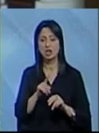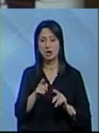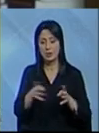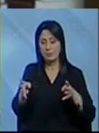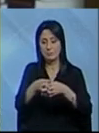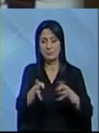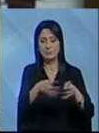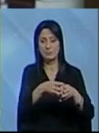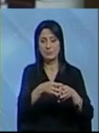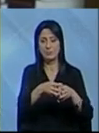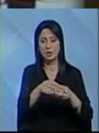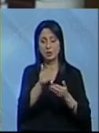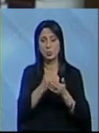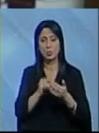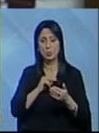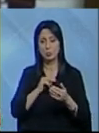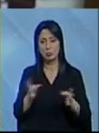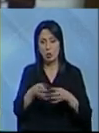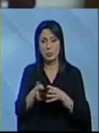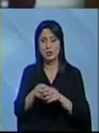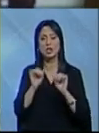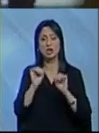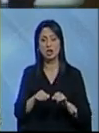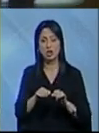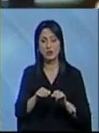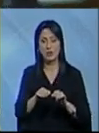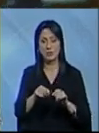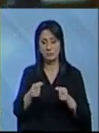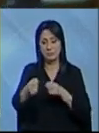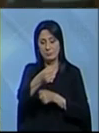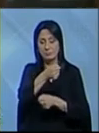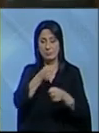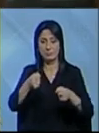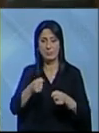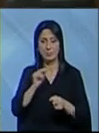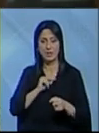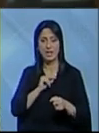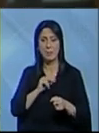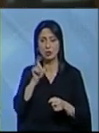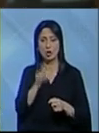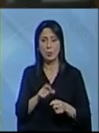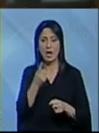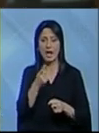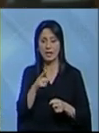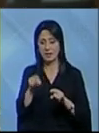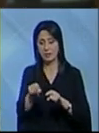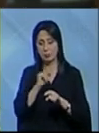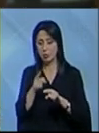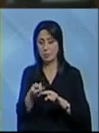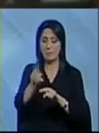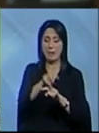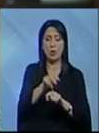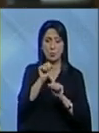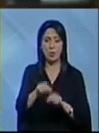შეერწყას ერთმანეთს სხვადასხვა სტრუქტურული ერთეულები, შეიძლება პოზიციურად გადანაცვლდეს თანამშრომელი ერთი პოზიციიდან